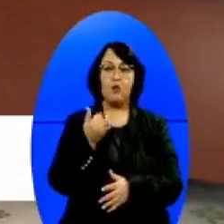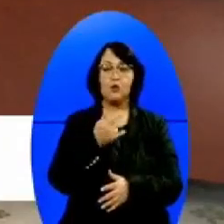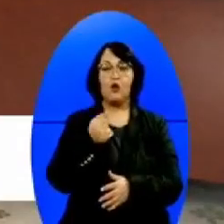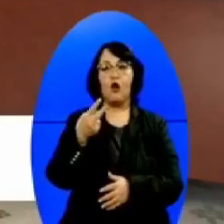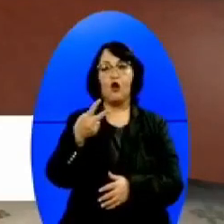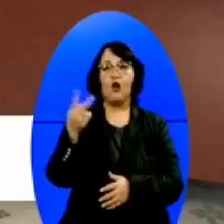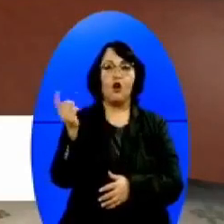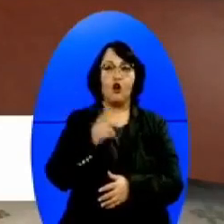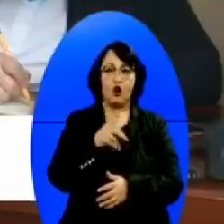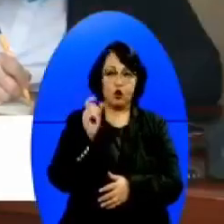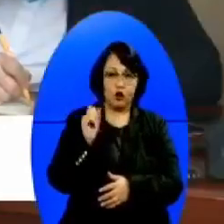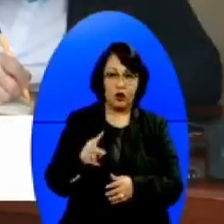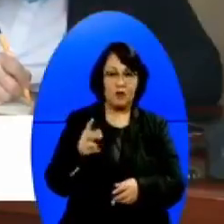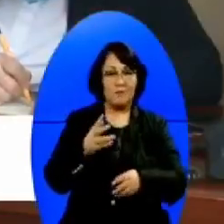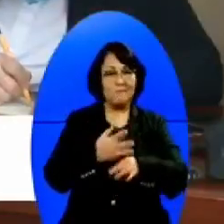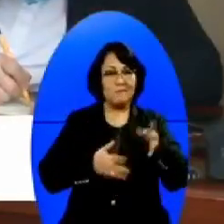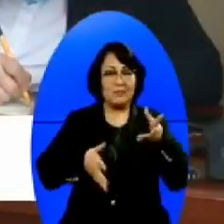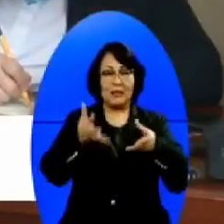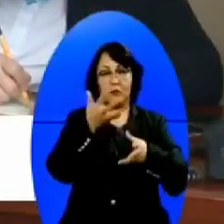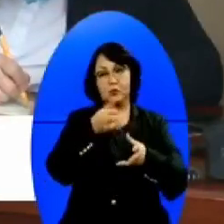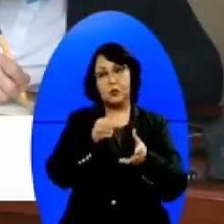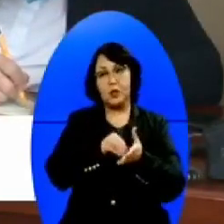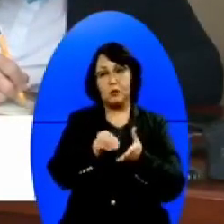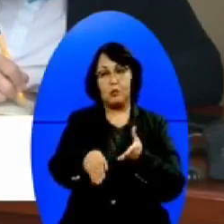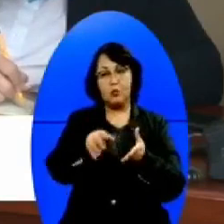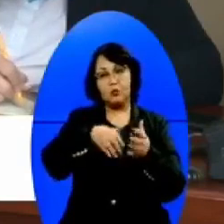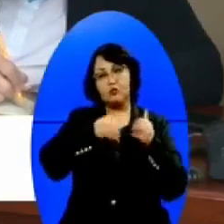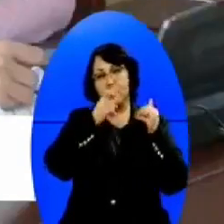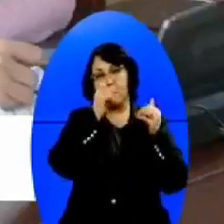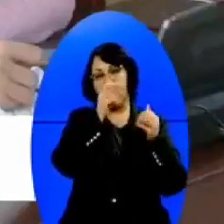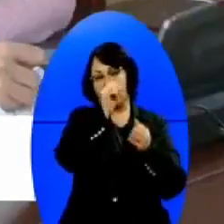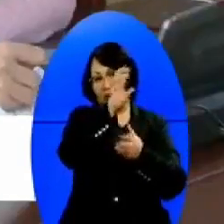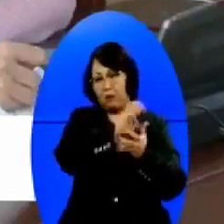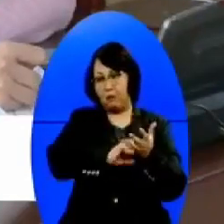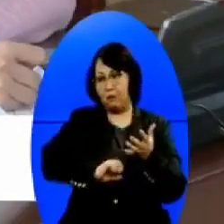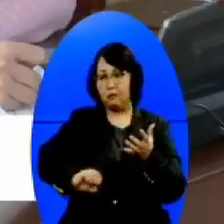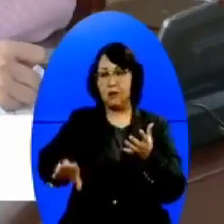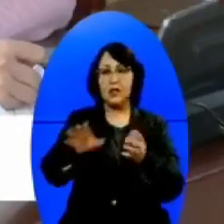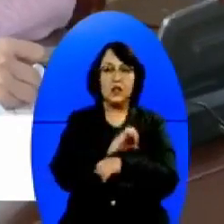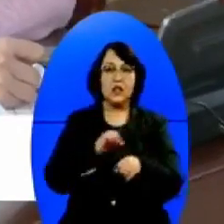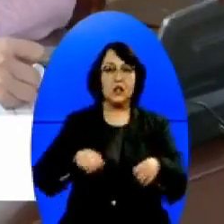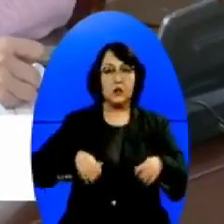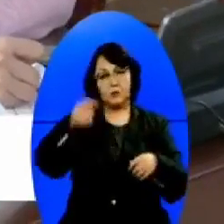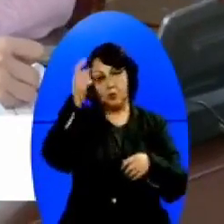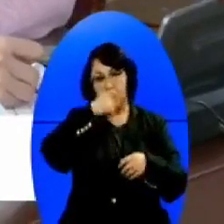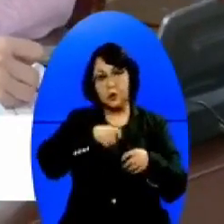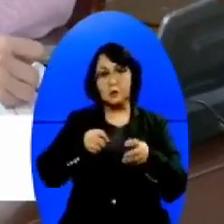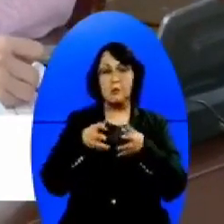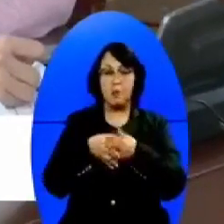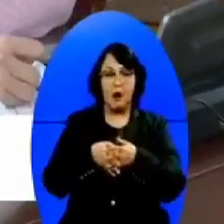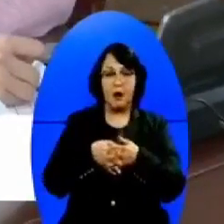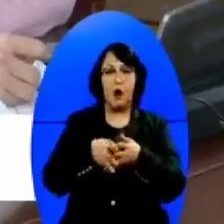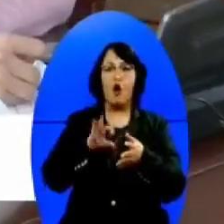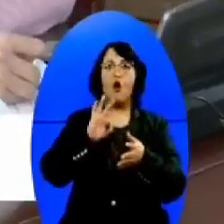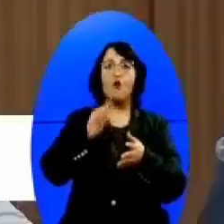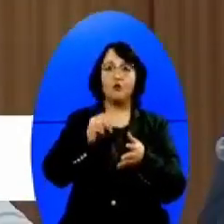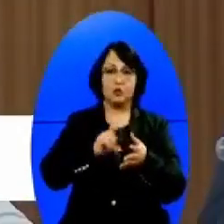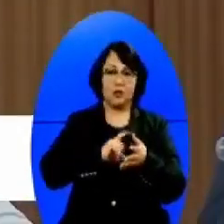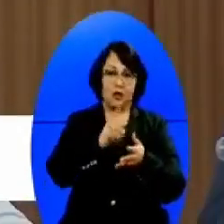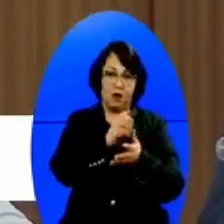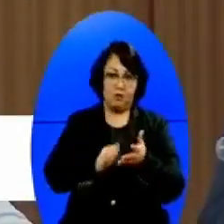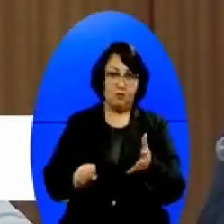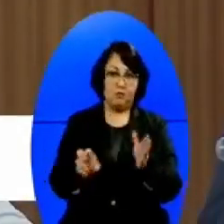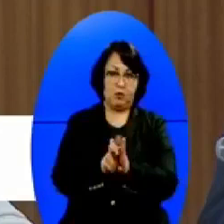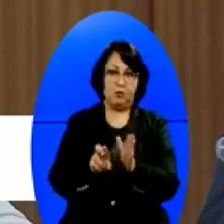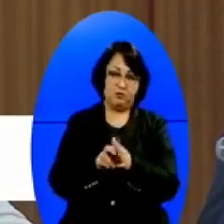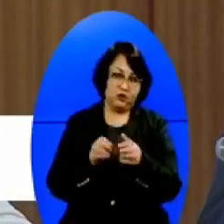500 тэрбум төгрөгийн хөрөнгийг хөгжлийн банкнаас олгуулсан. Мөн иргэд түрээсийн орон сууцаа өмчлөх боломж ч бүрдсэн юм.